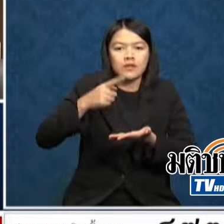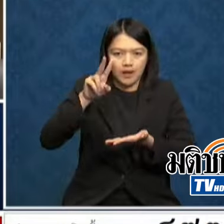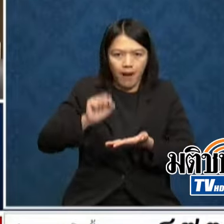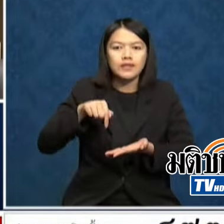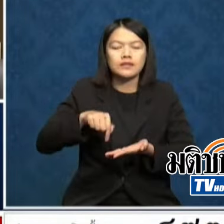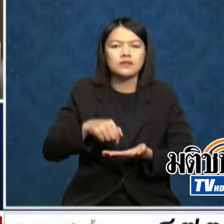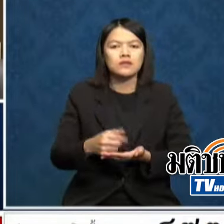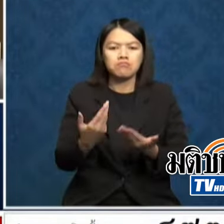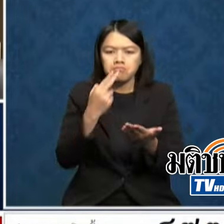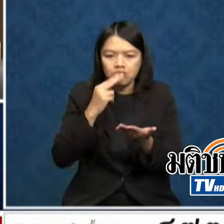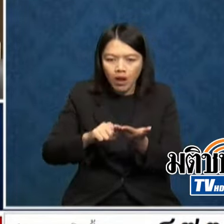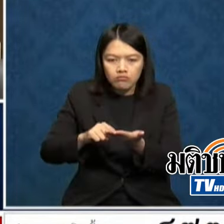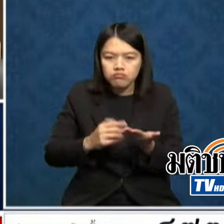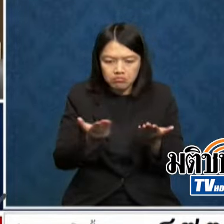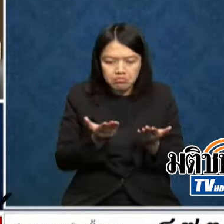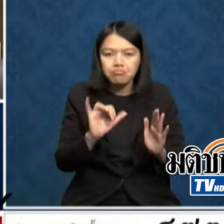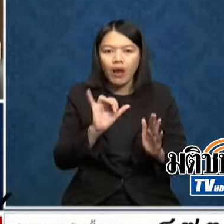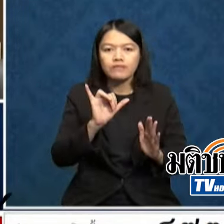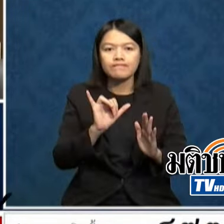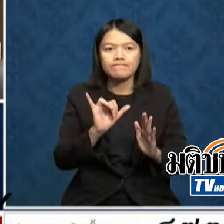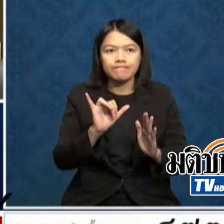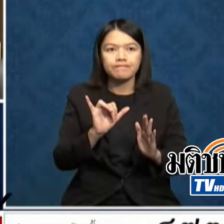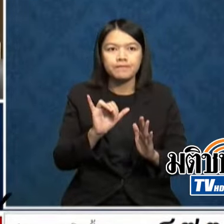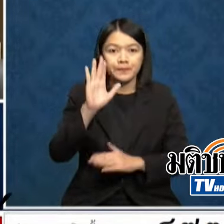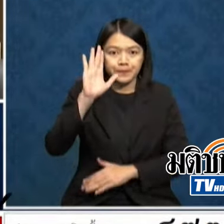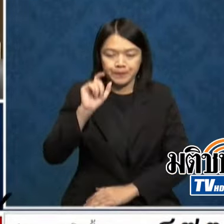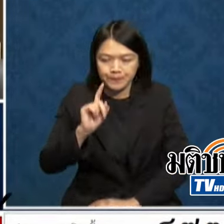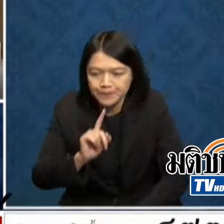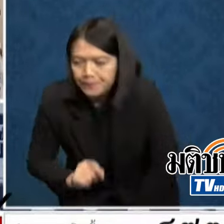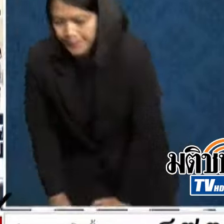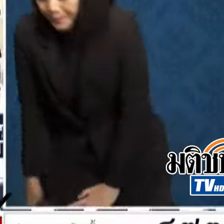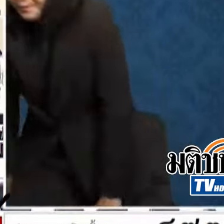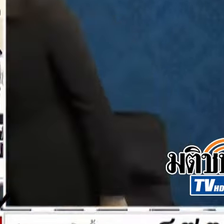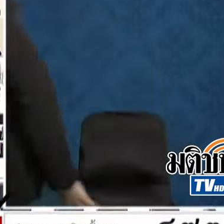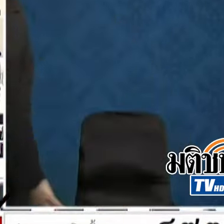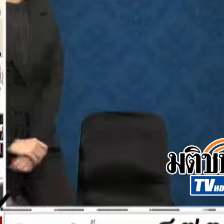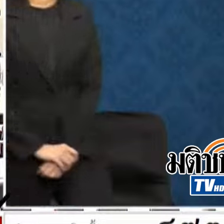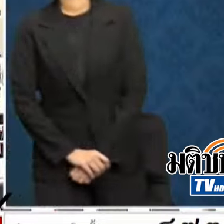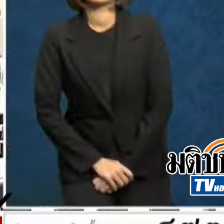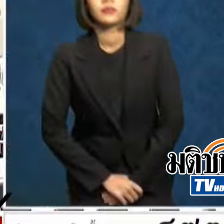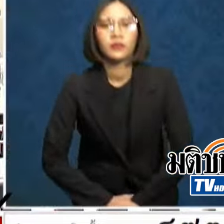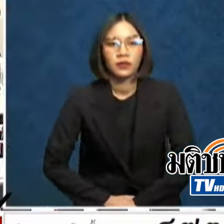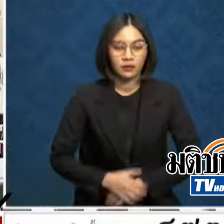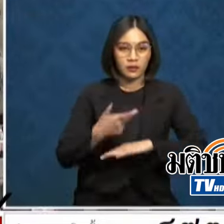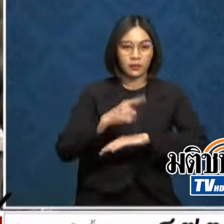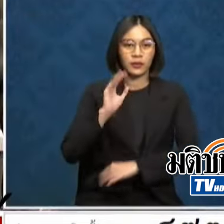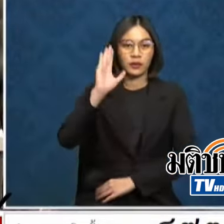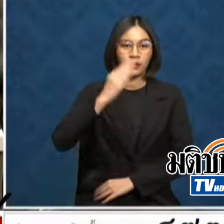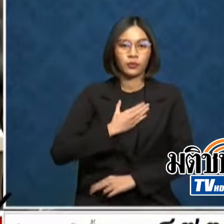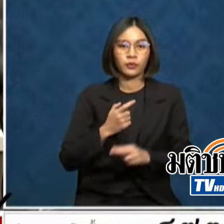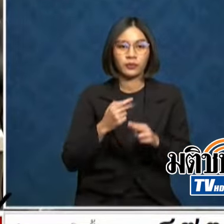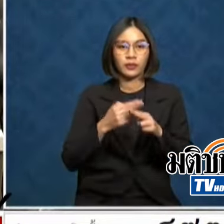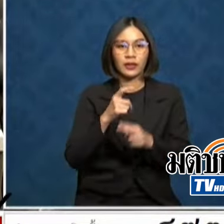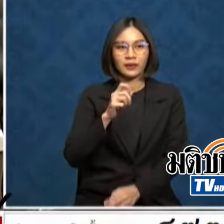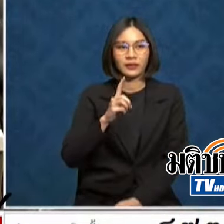แต่ตอนนี้ยังไม่มีทั้งสองฉบับครับ ท่านประธานครับ เชิญครับเชิญครับ ท่านประธานครับผมนายอดิศรเพียงเก